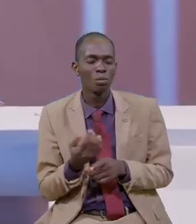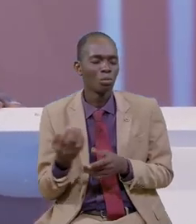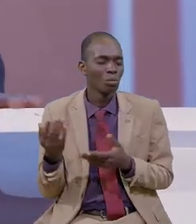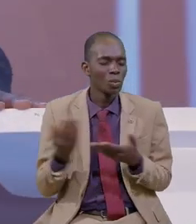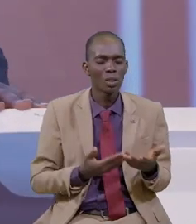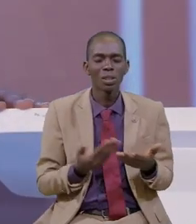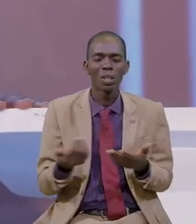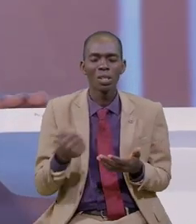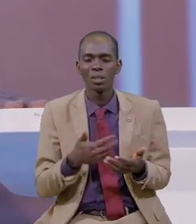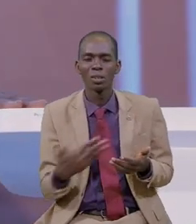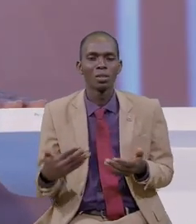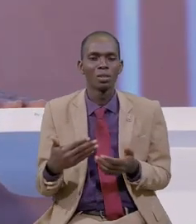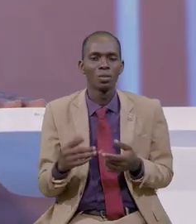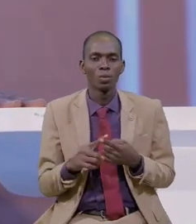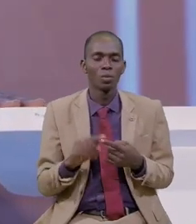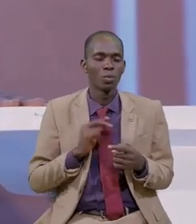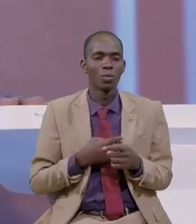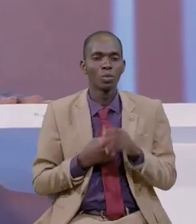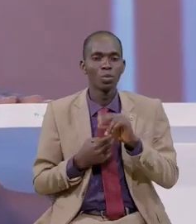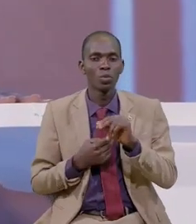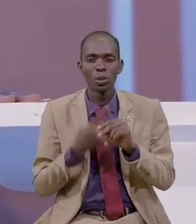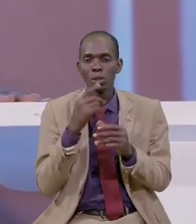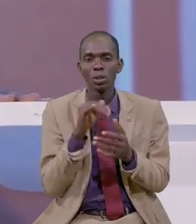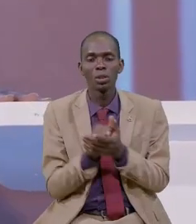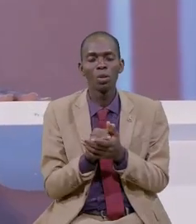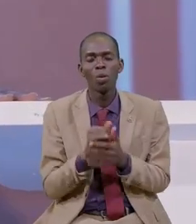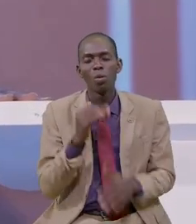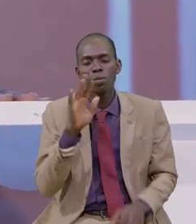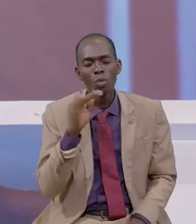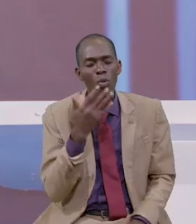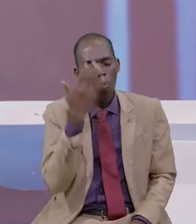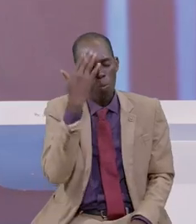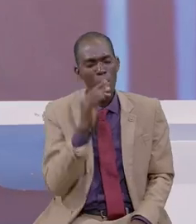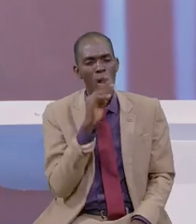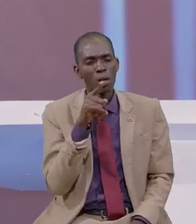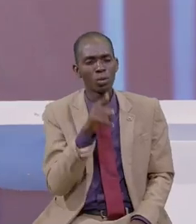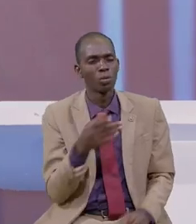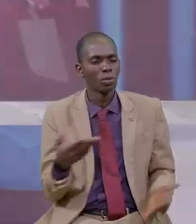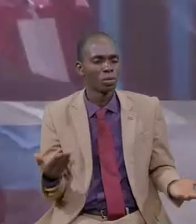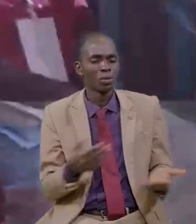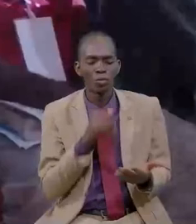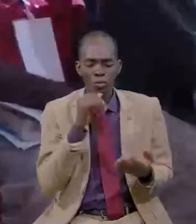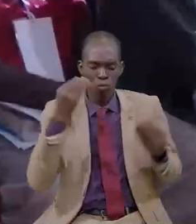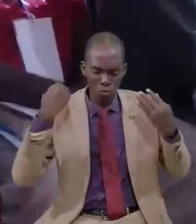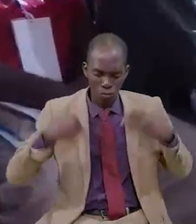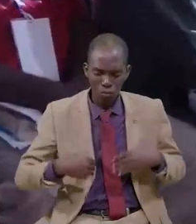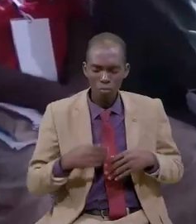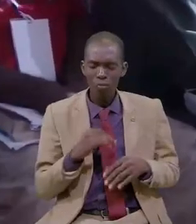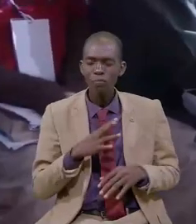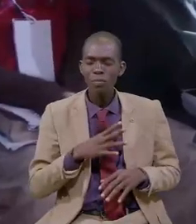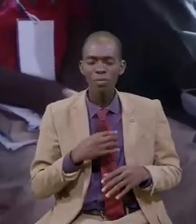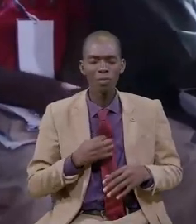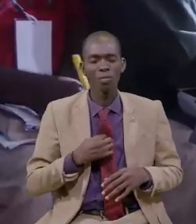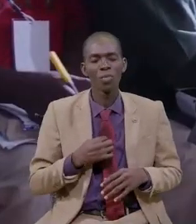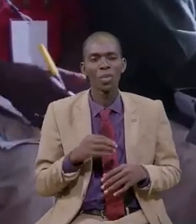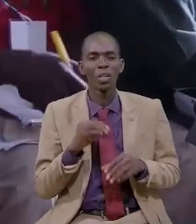aux gens. Et tu rejettes le salut de Christ. Mon ami, comment es-tu entré ici sans avoir un habit de noces? Verset